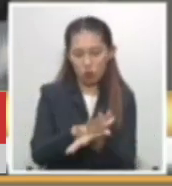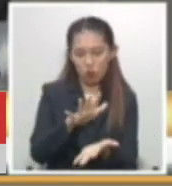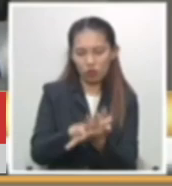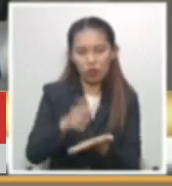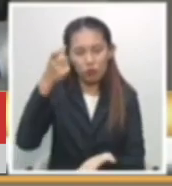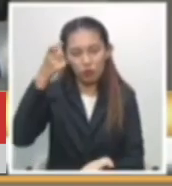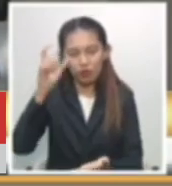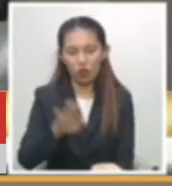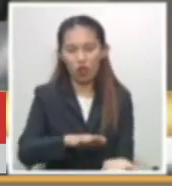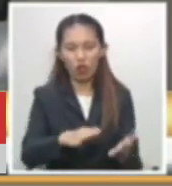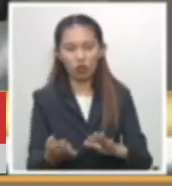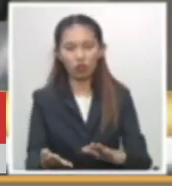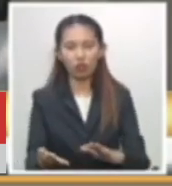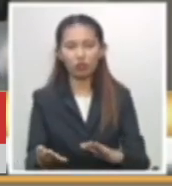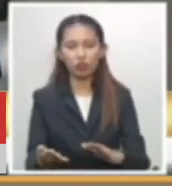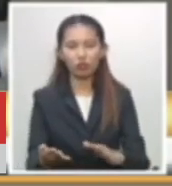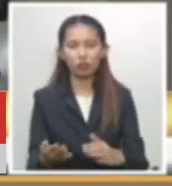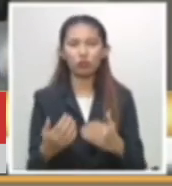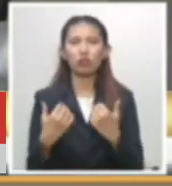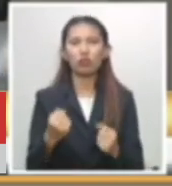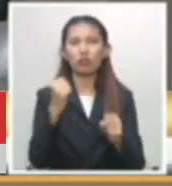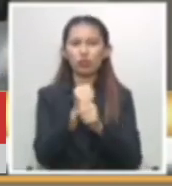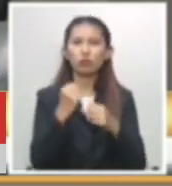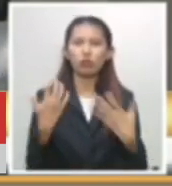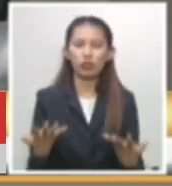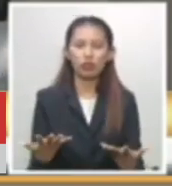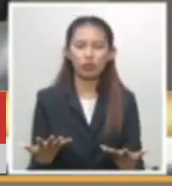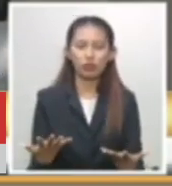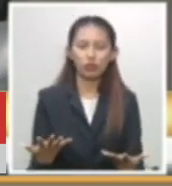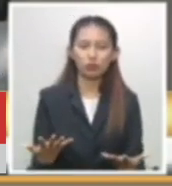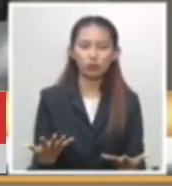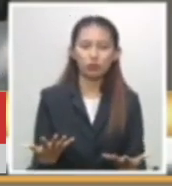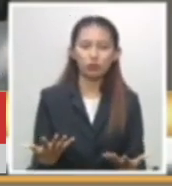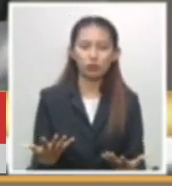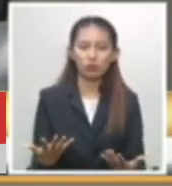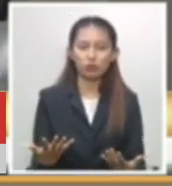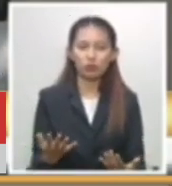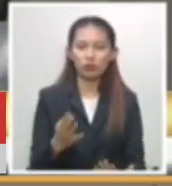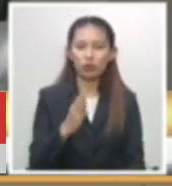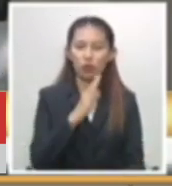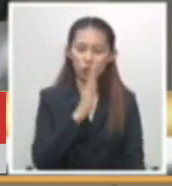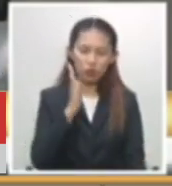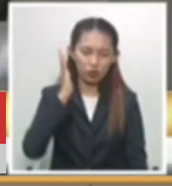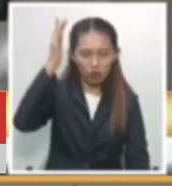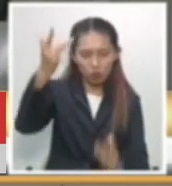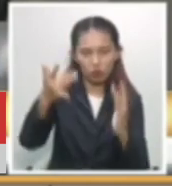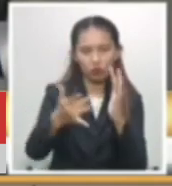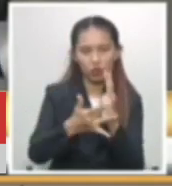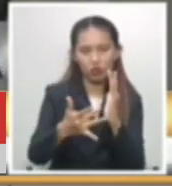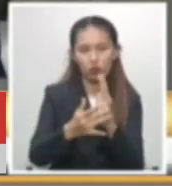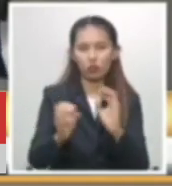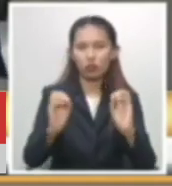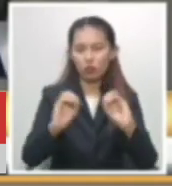ขึ้นในขณะนี้ได้อย่างไรถ้าการคมนาคมไม่ดีเทคโนโลยีไม่ดีผ